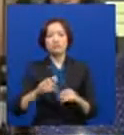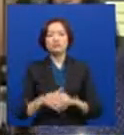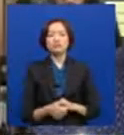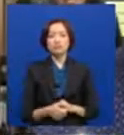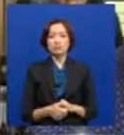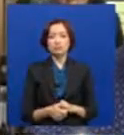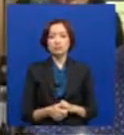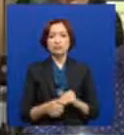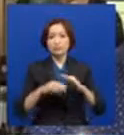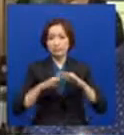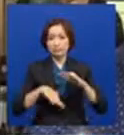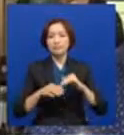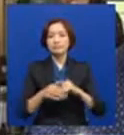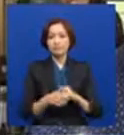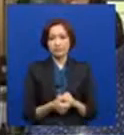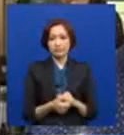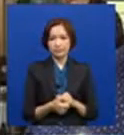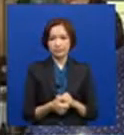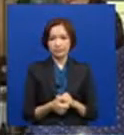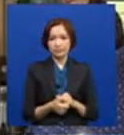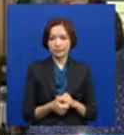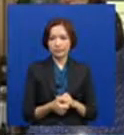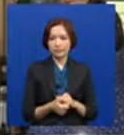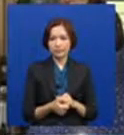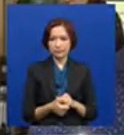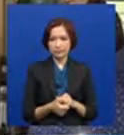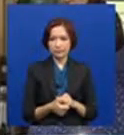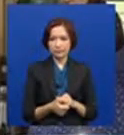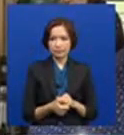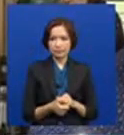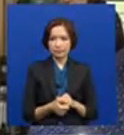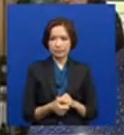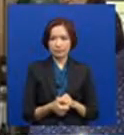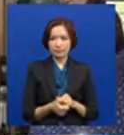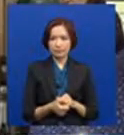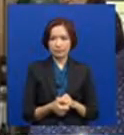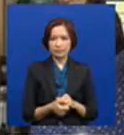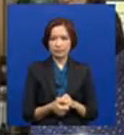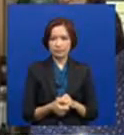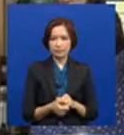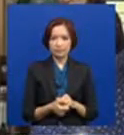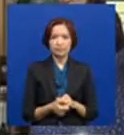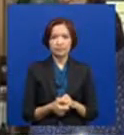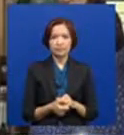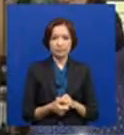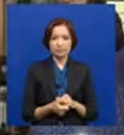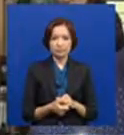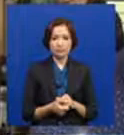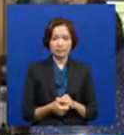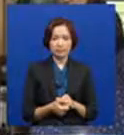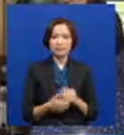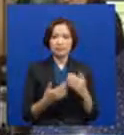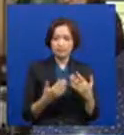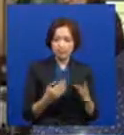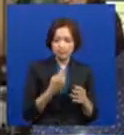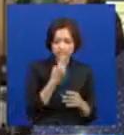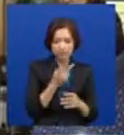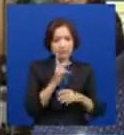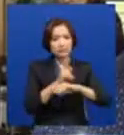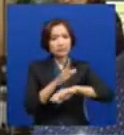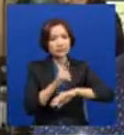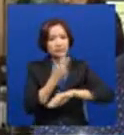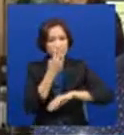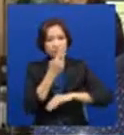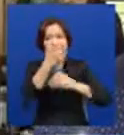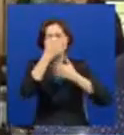นี้เมื่อสักประมาณร่วมอาทิตย์หนึ่งได้ข่าวมาจากหนังสือแล้วก็ในทางอินเทอร์เน็ตก็เลย